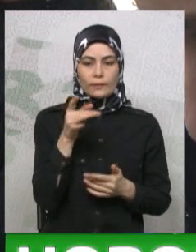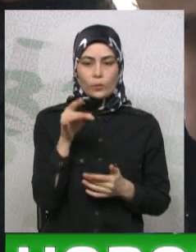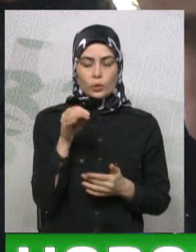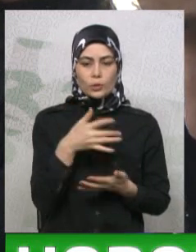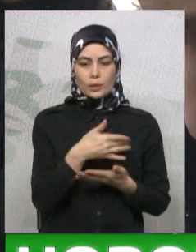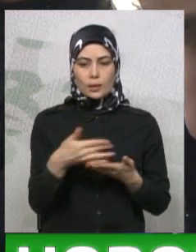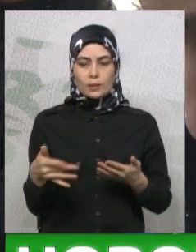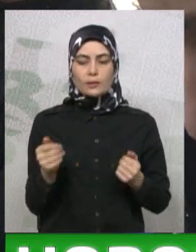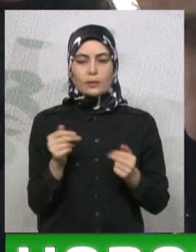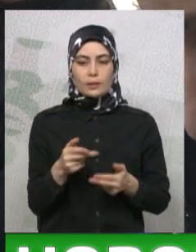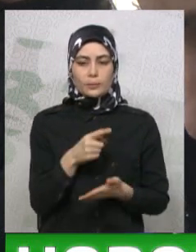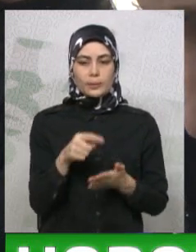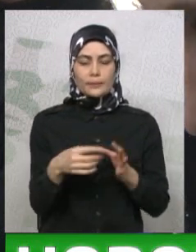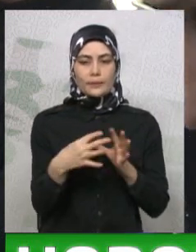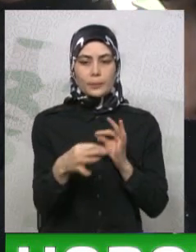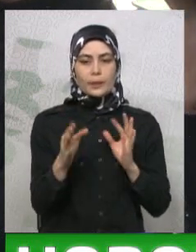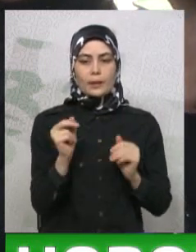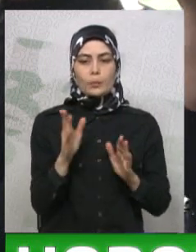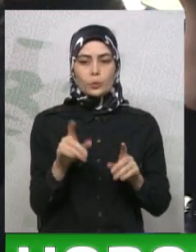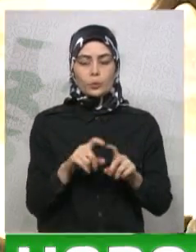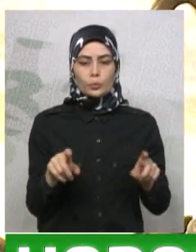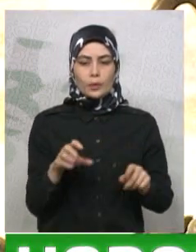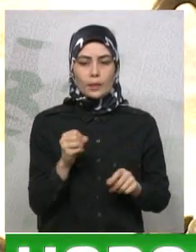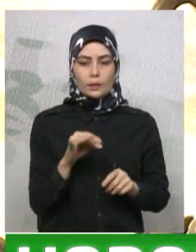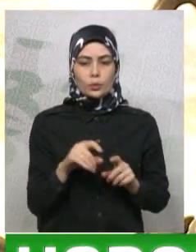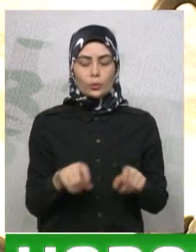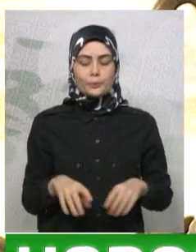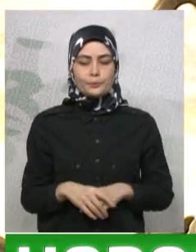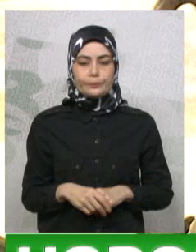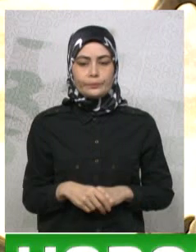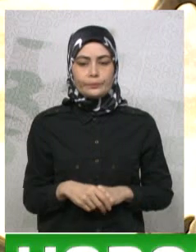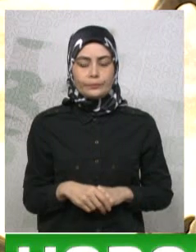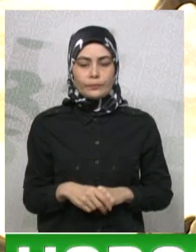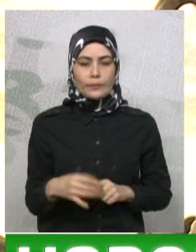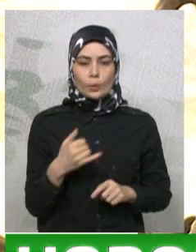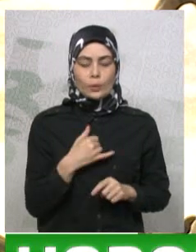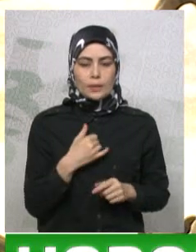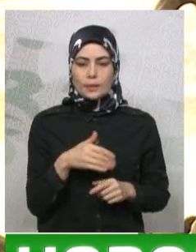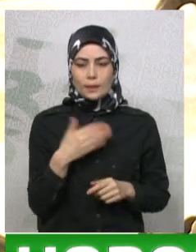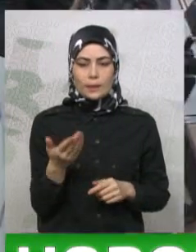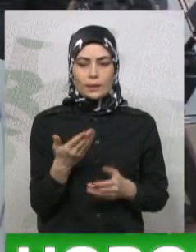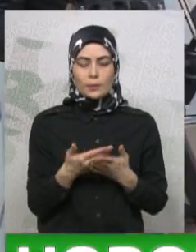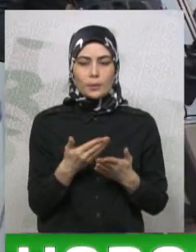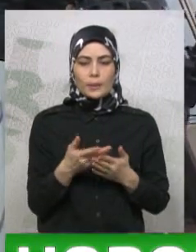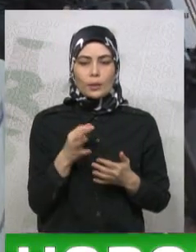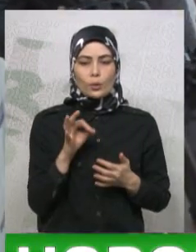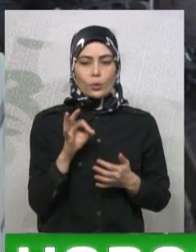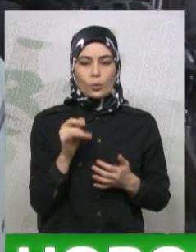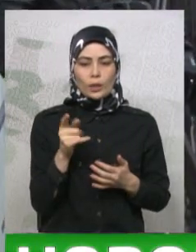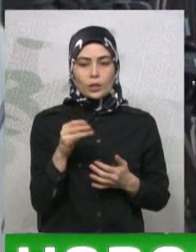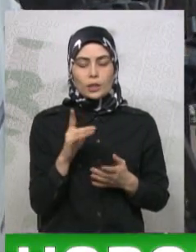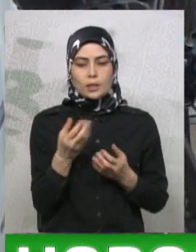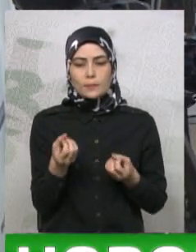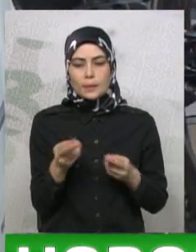от их возрастной категории? Спасибо большое за вопрос. У нас нет ограничения и каких-то